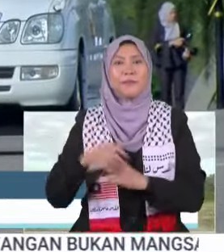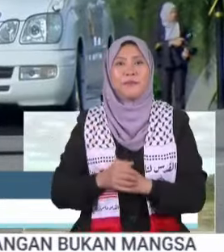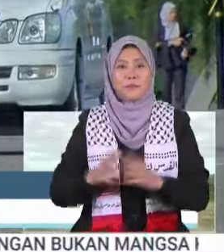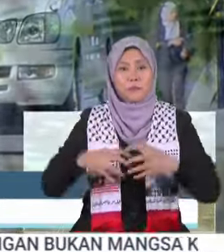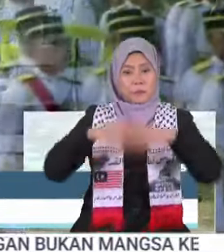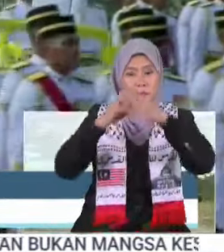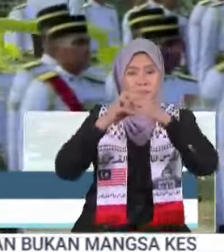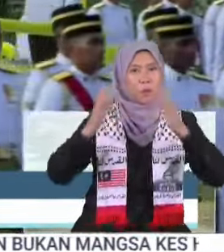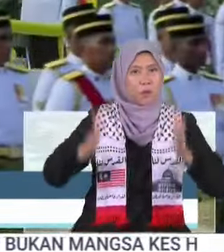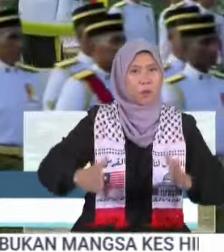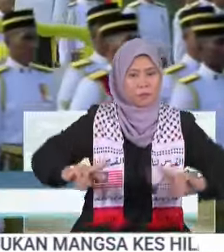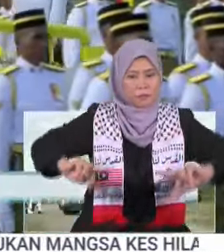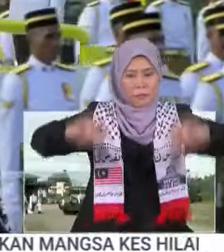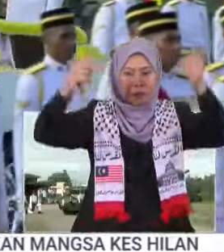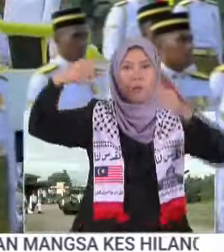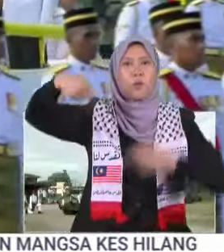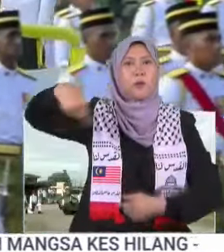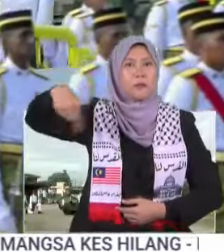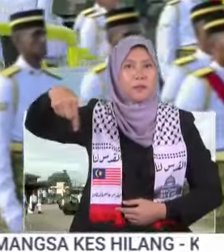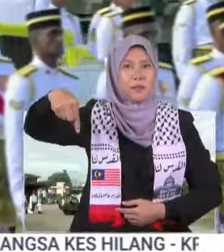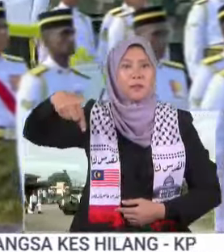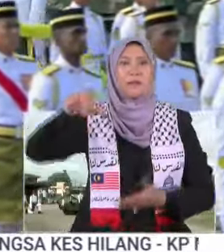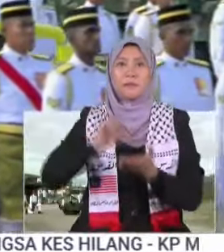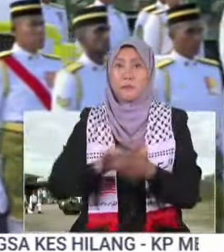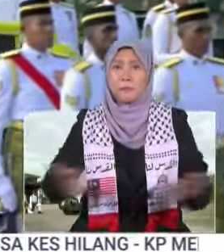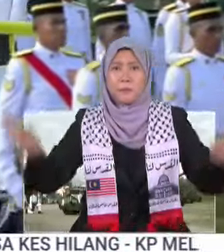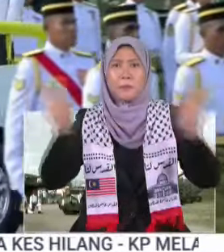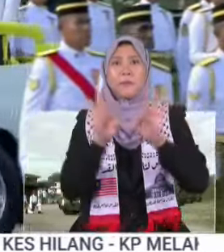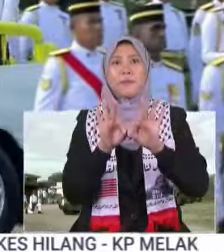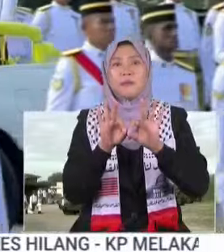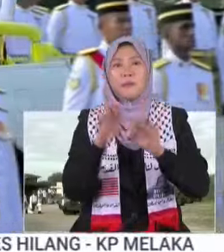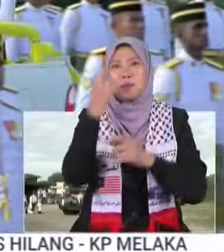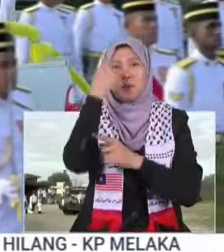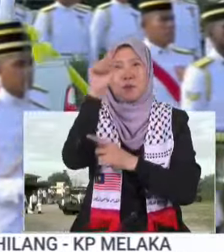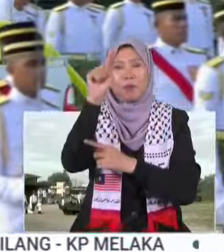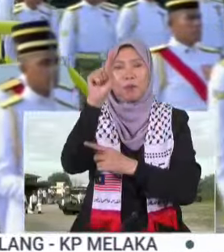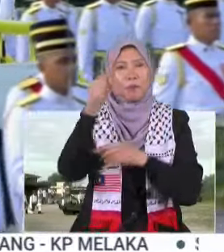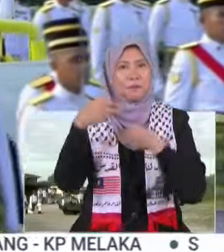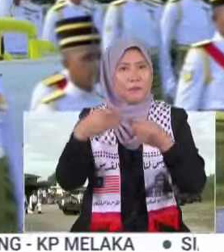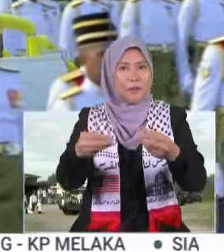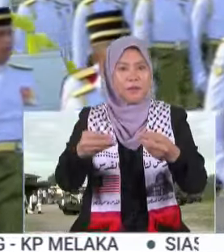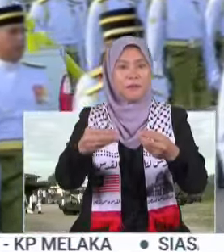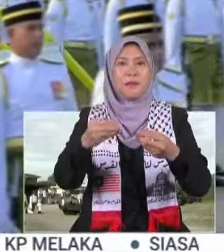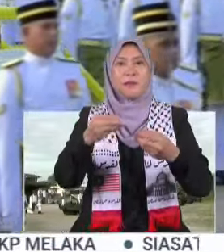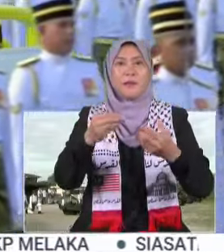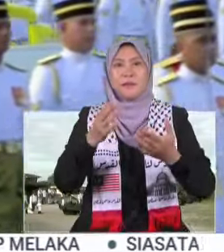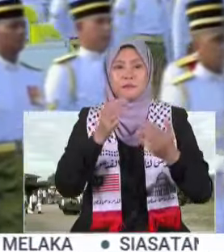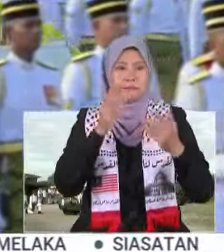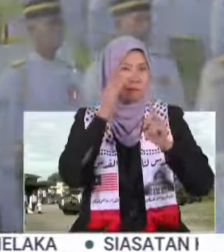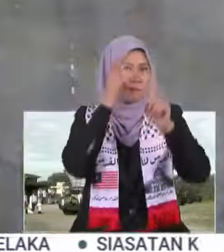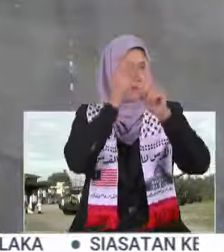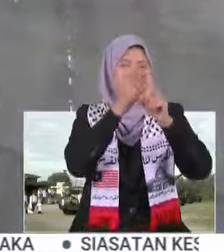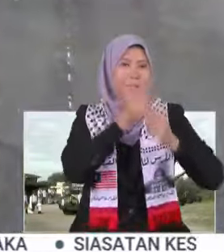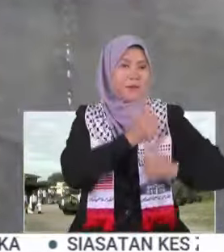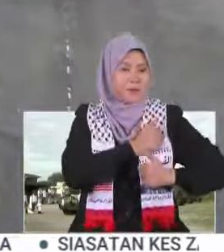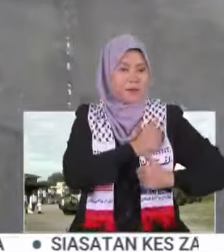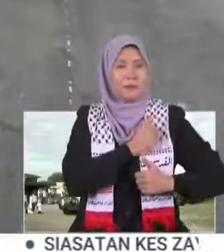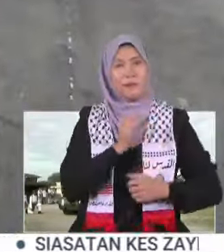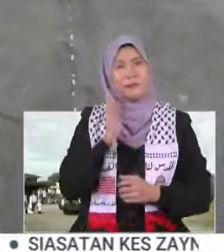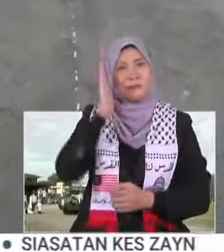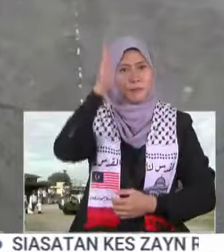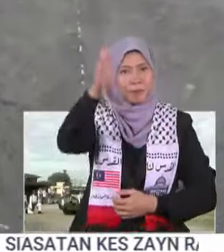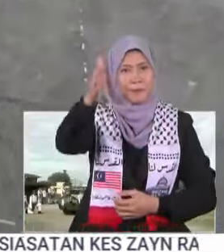pembentukan modal insan yang berkualiti tinggi merupakan tunjang utama dalam mendukung aspirasi angkatan masa